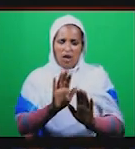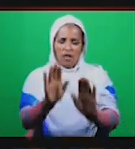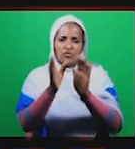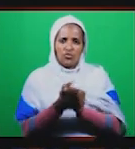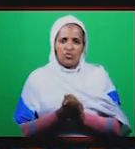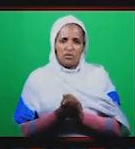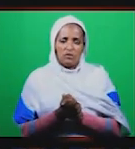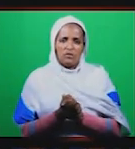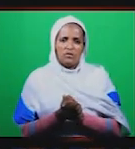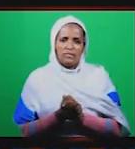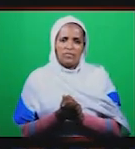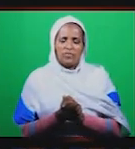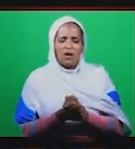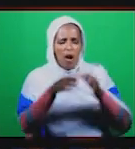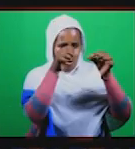ቤተክርስቲያናቸውን